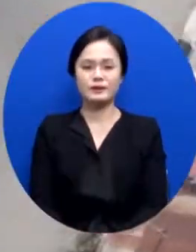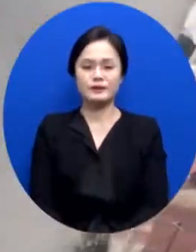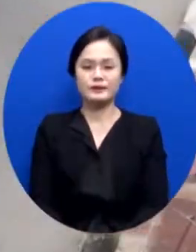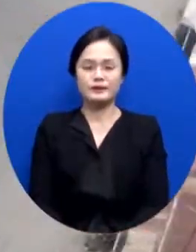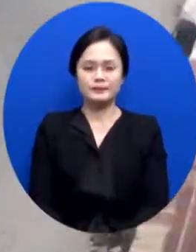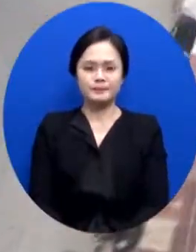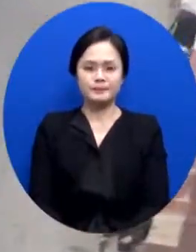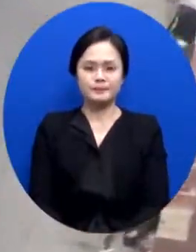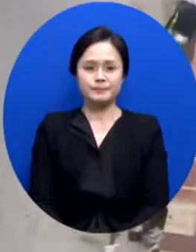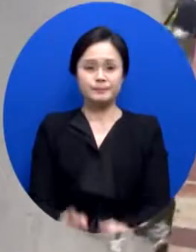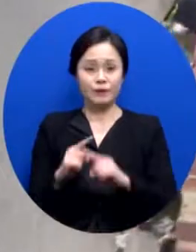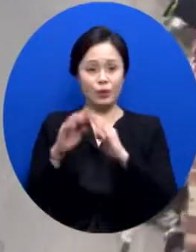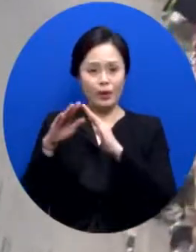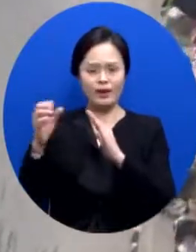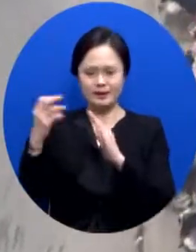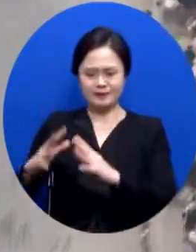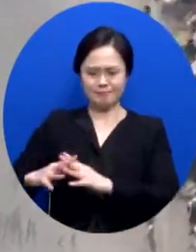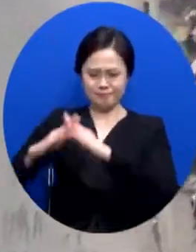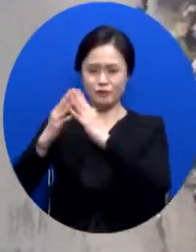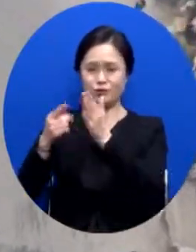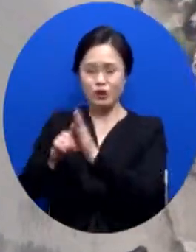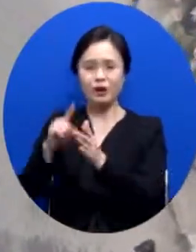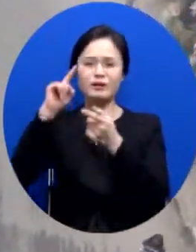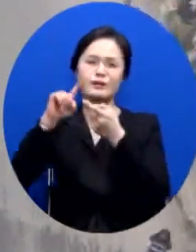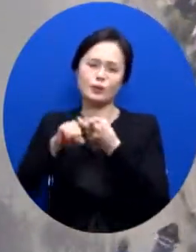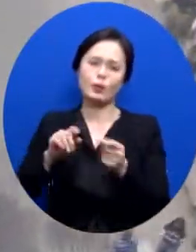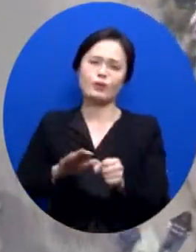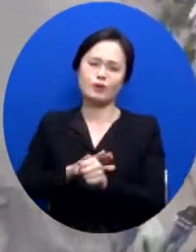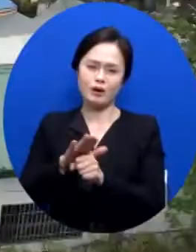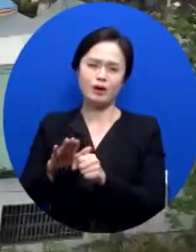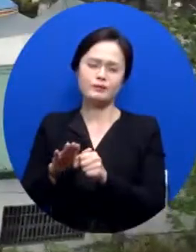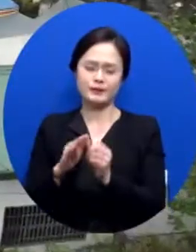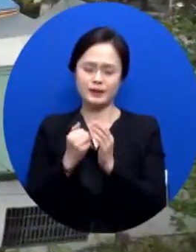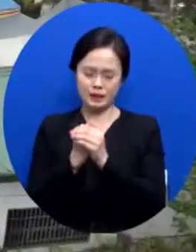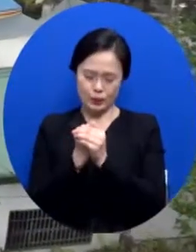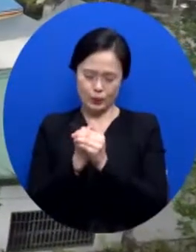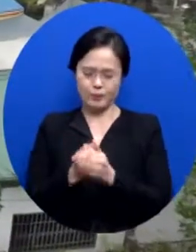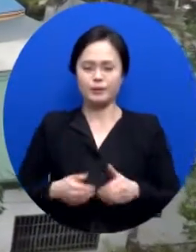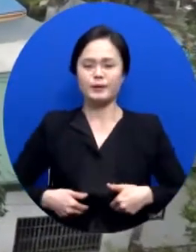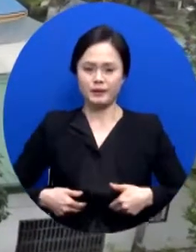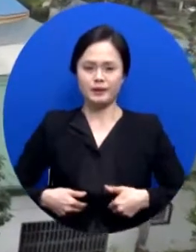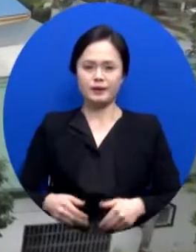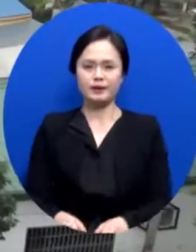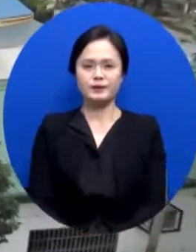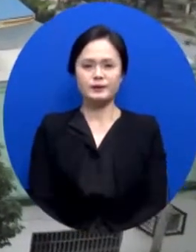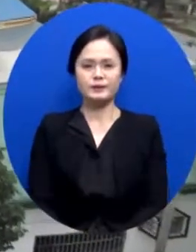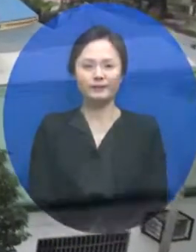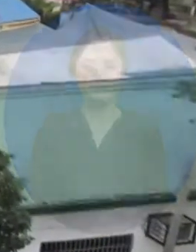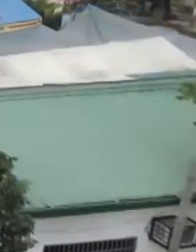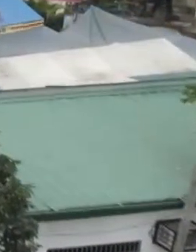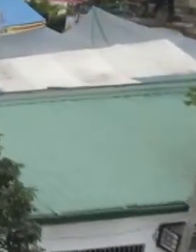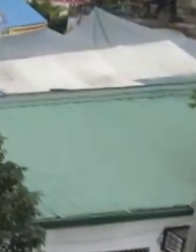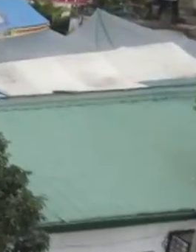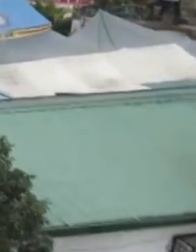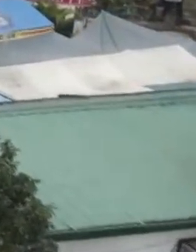성규 지 기회에 재건을 위한 관심과 기도가 필요할 때입니다 필리핀 라구나 에서 cts 뉴스 이며 일입니다